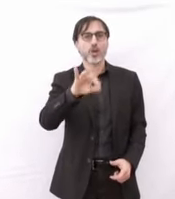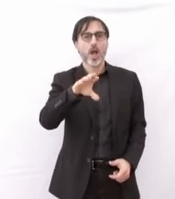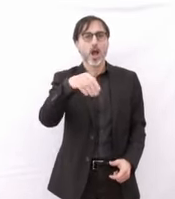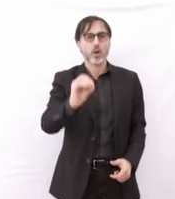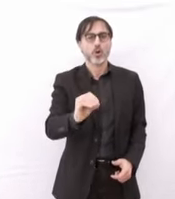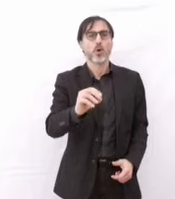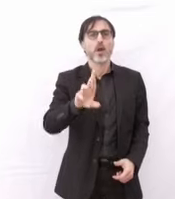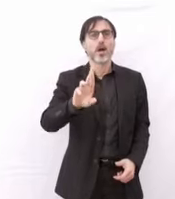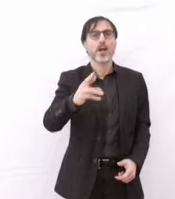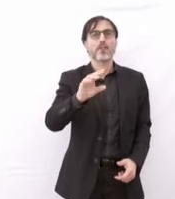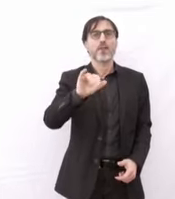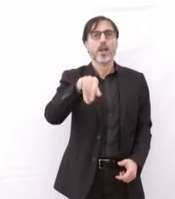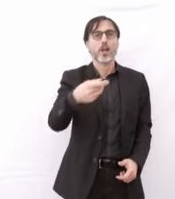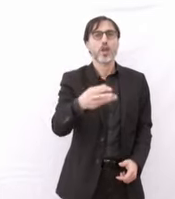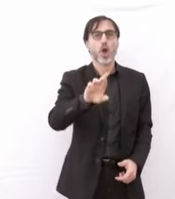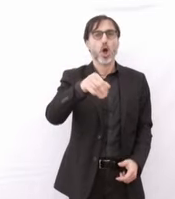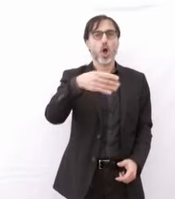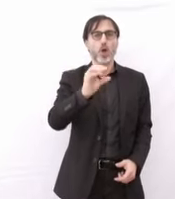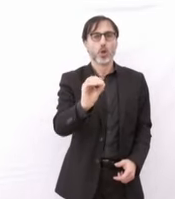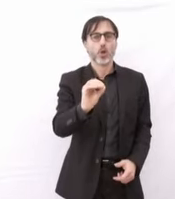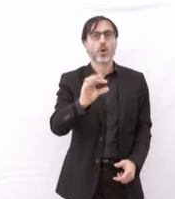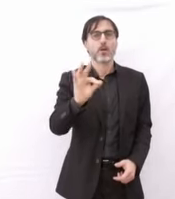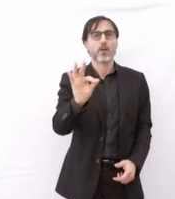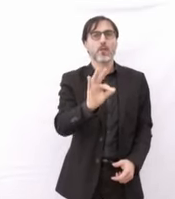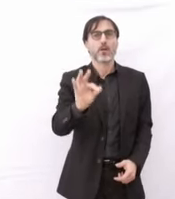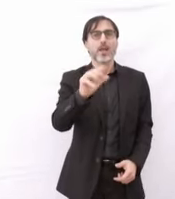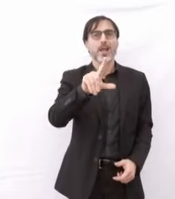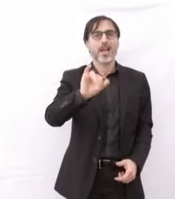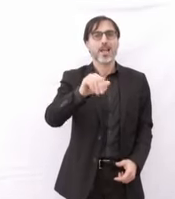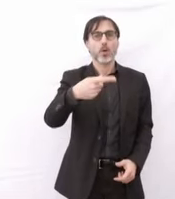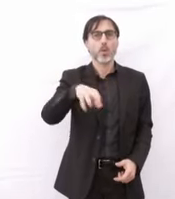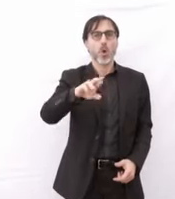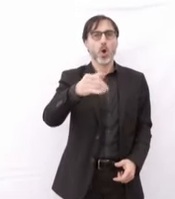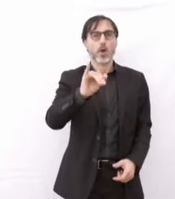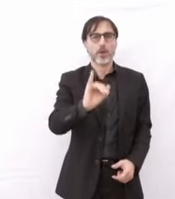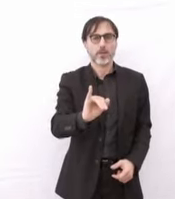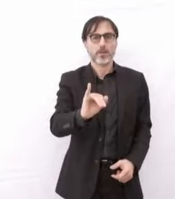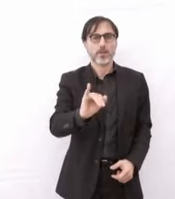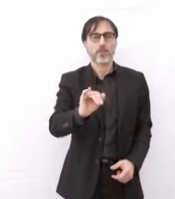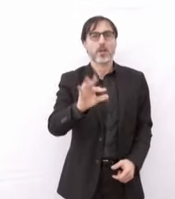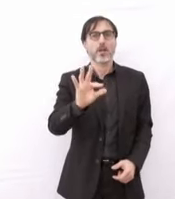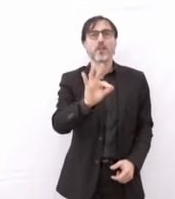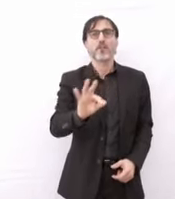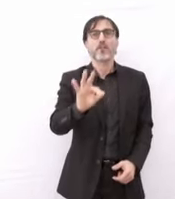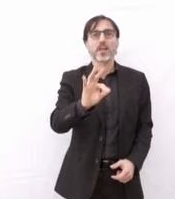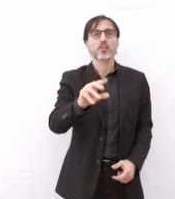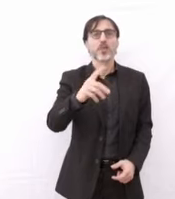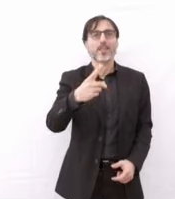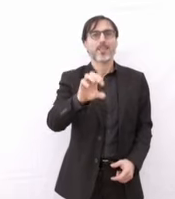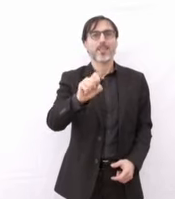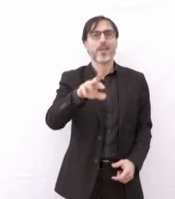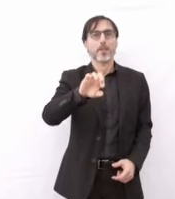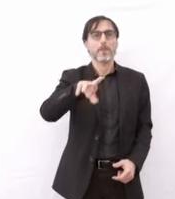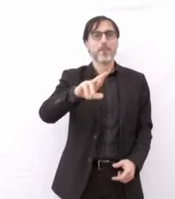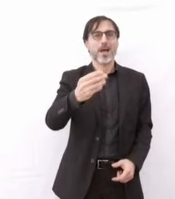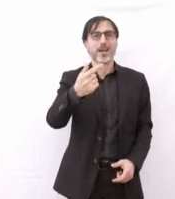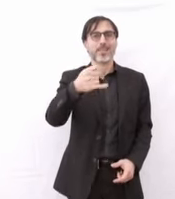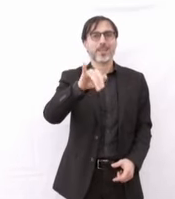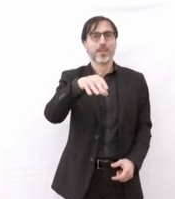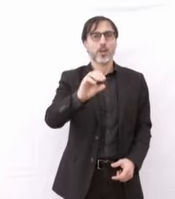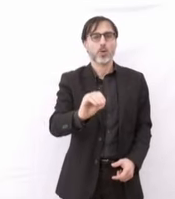Raffaele Iorio, Ferdinando Liguori, Felice De Martino,